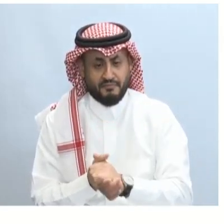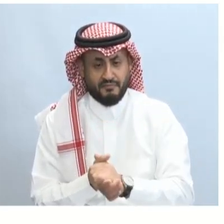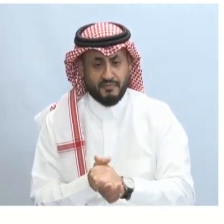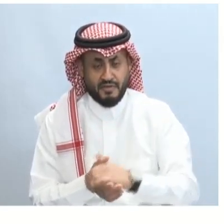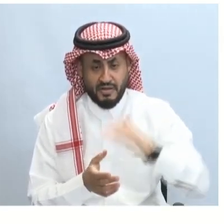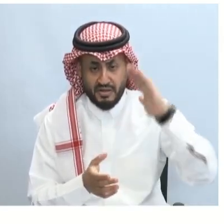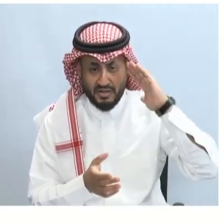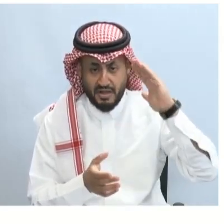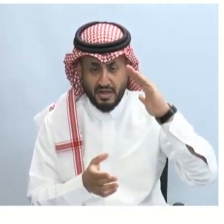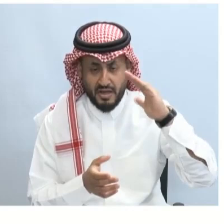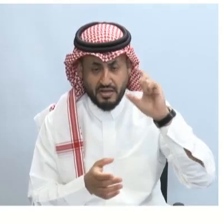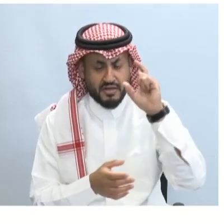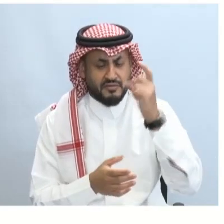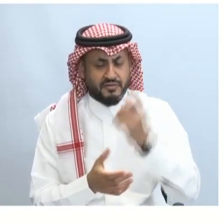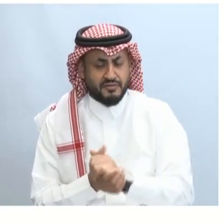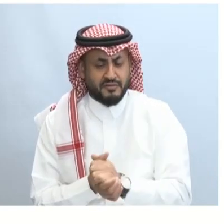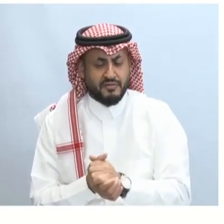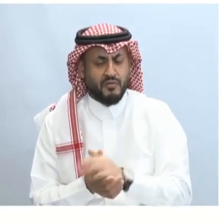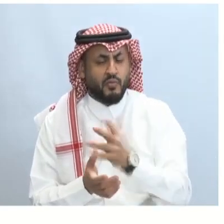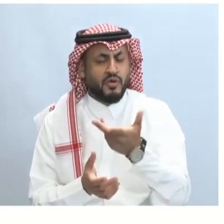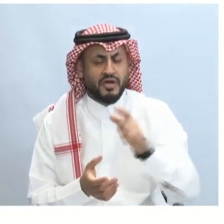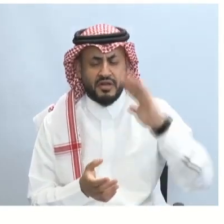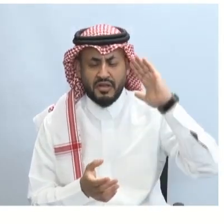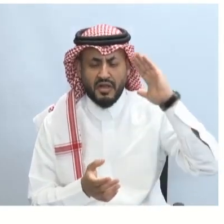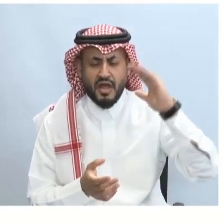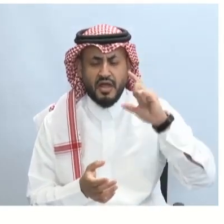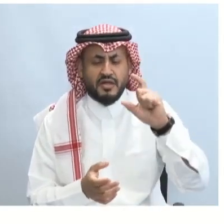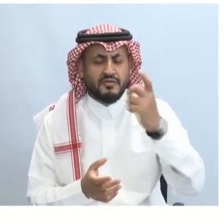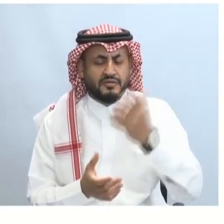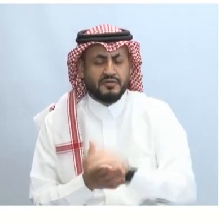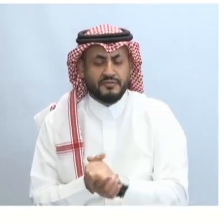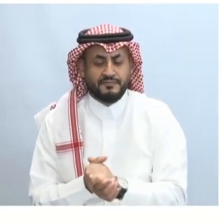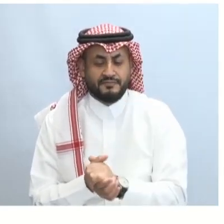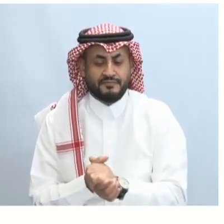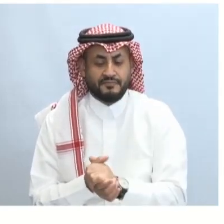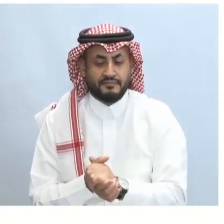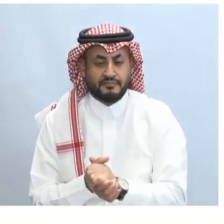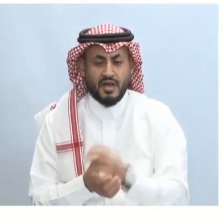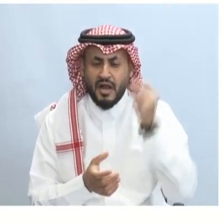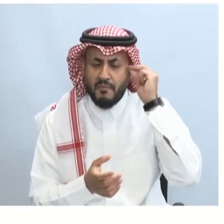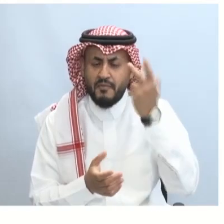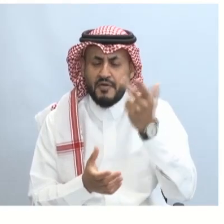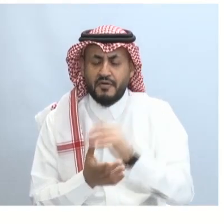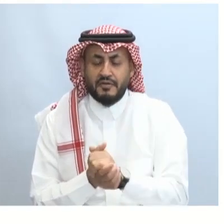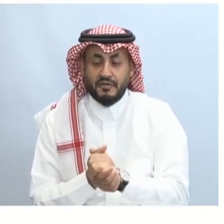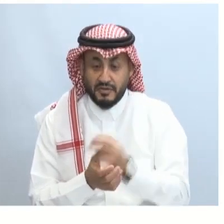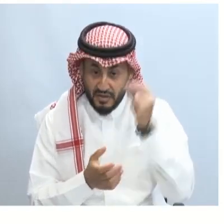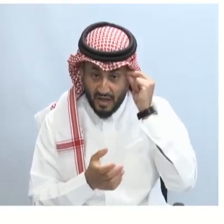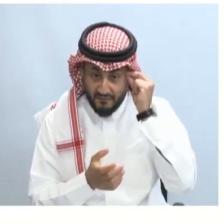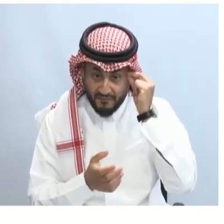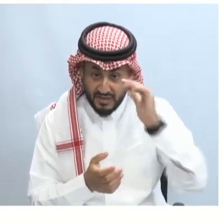بتحيه الاسلام احييه بتحيه الاسلام فما تحيه الاسلام من يعرف من المبدعين والمبدعات